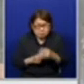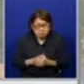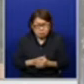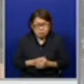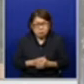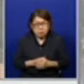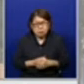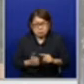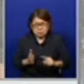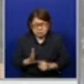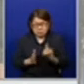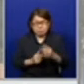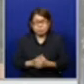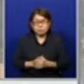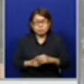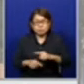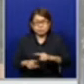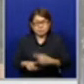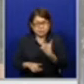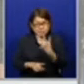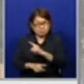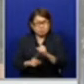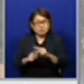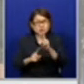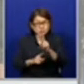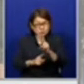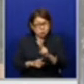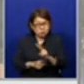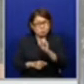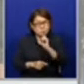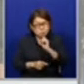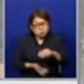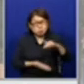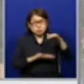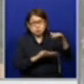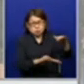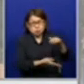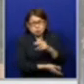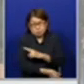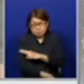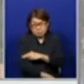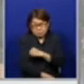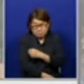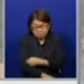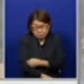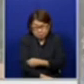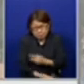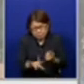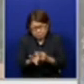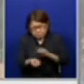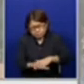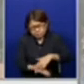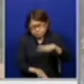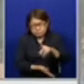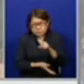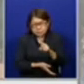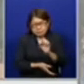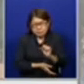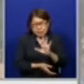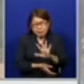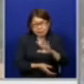ากวันที่2มีนาว่าส่งต่อให้แพทย์เนี่ยแค่ 150,000 ชิ้นต่